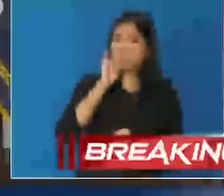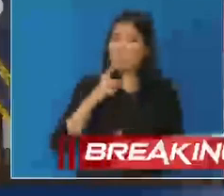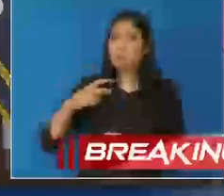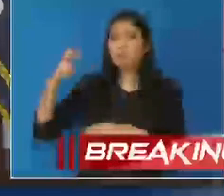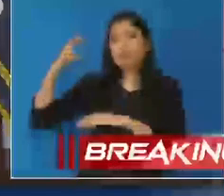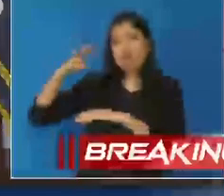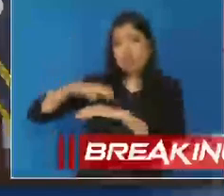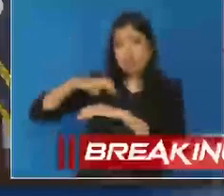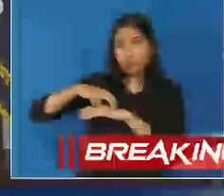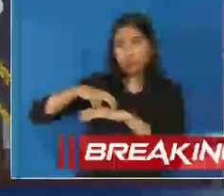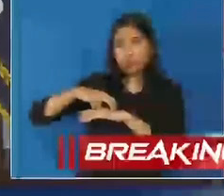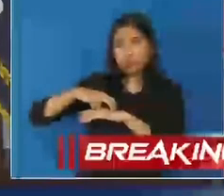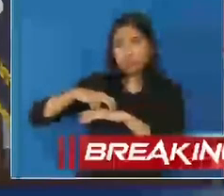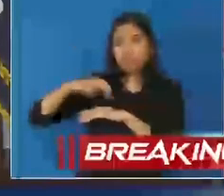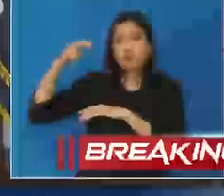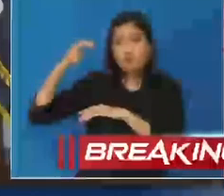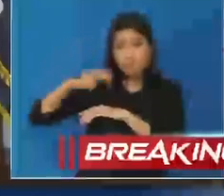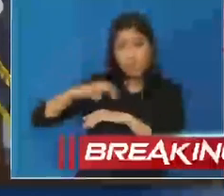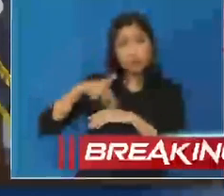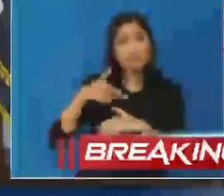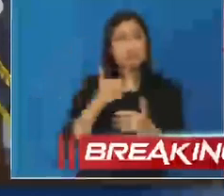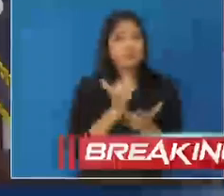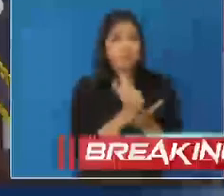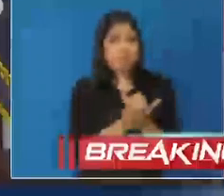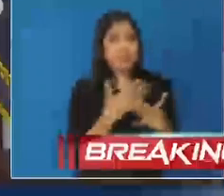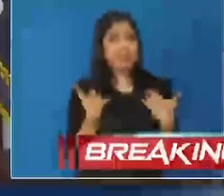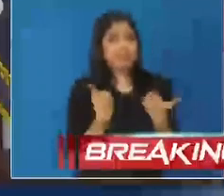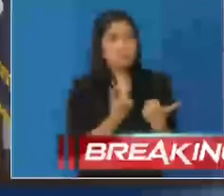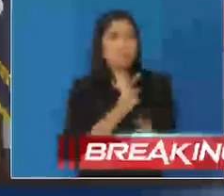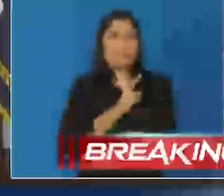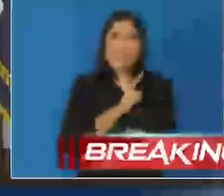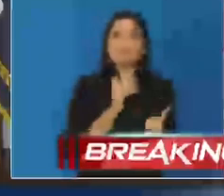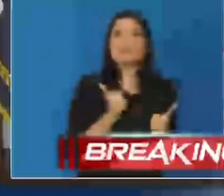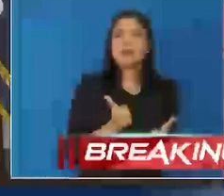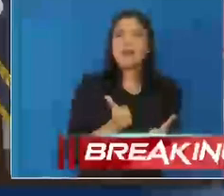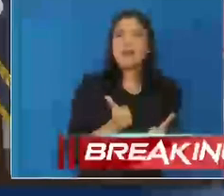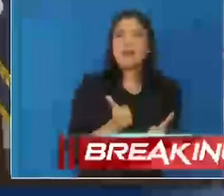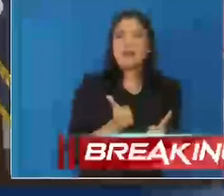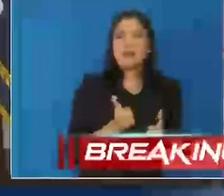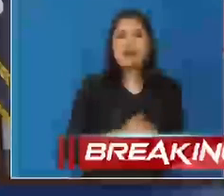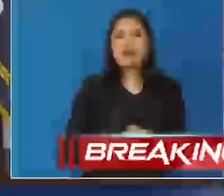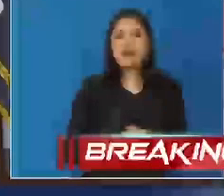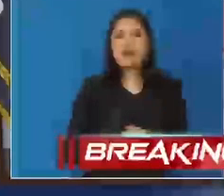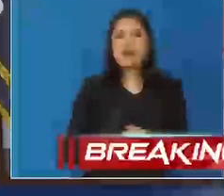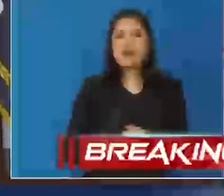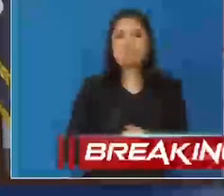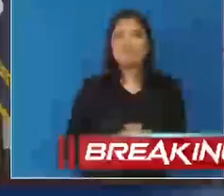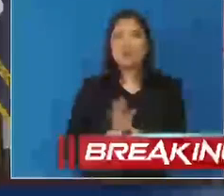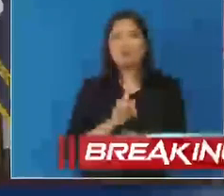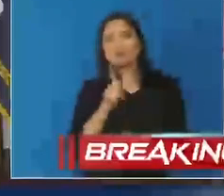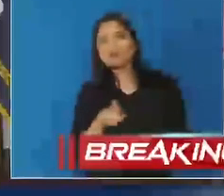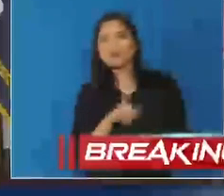yang pada umumnya adalah bisa sembuh sendiri save limiting disease tidak perlu